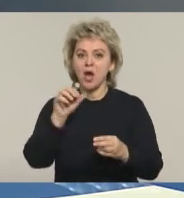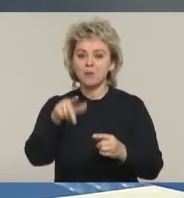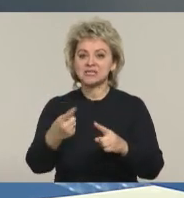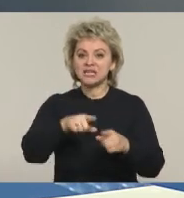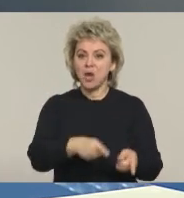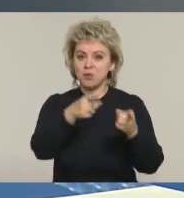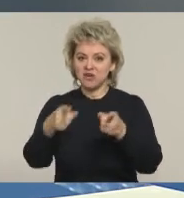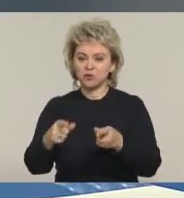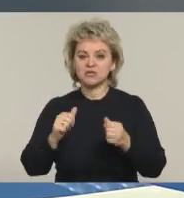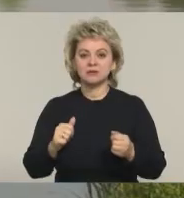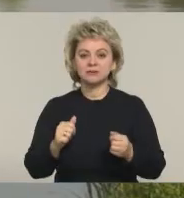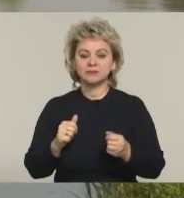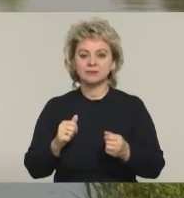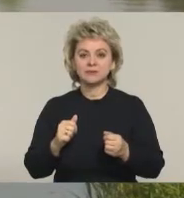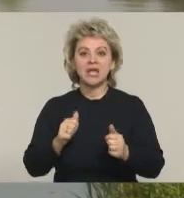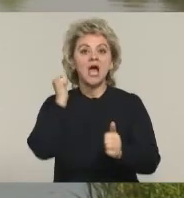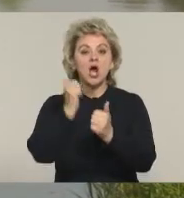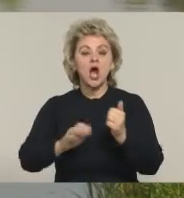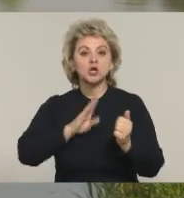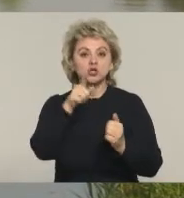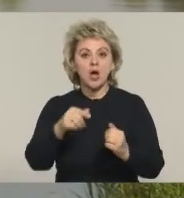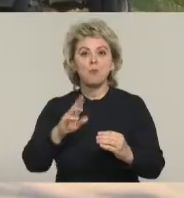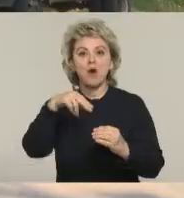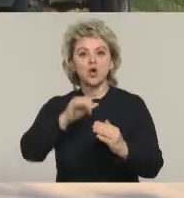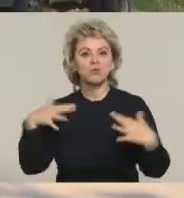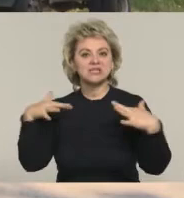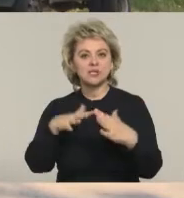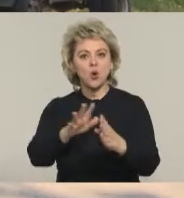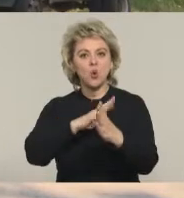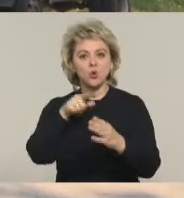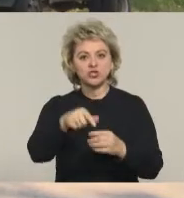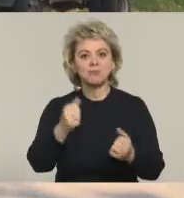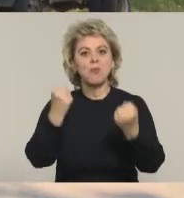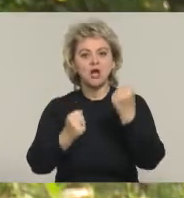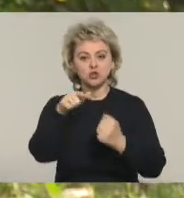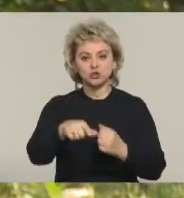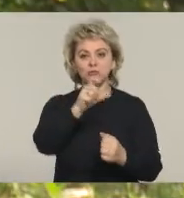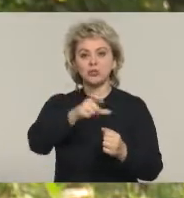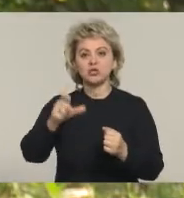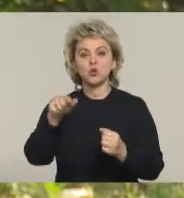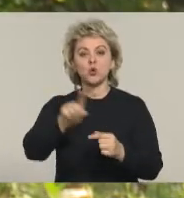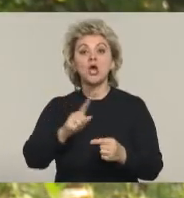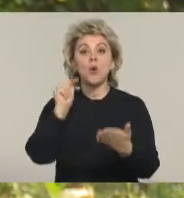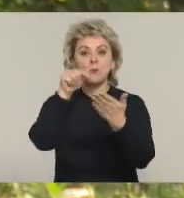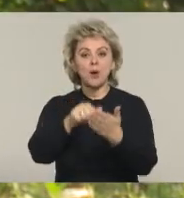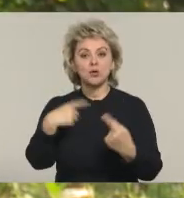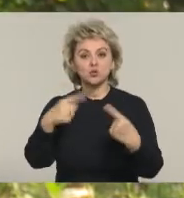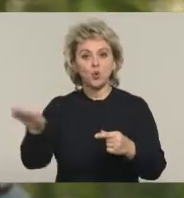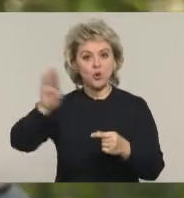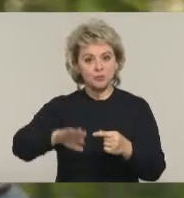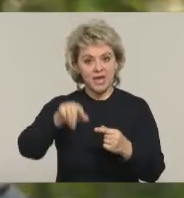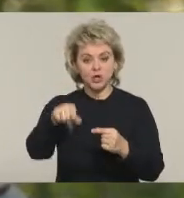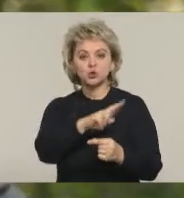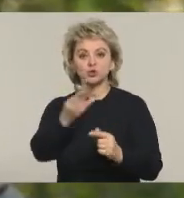опасной для перевозок. Каждое утро у парома собирается очередь из автомобилей и пешеходов, чтобы попасть на другой